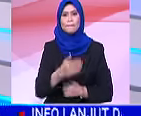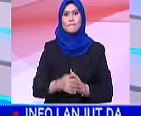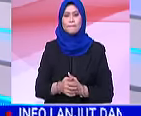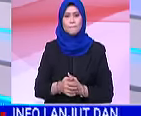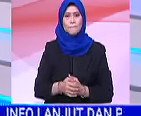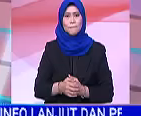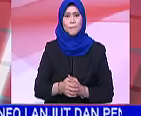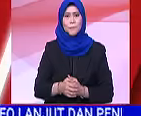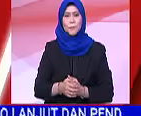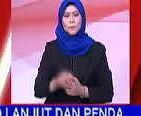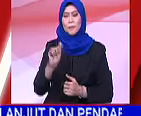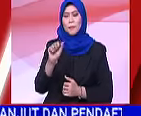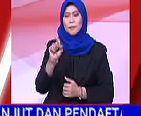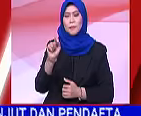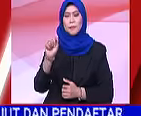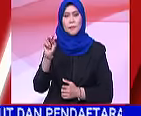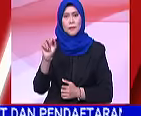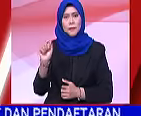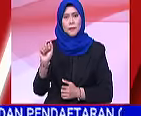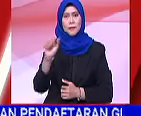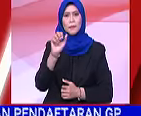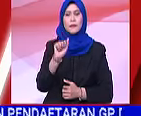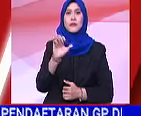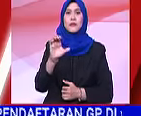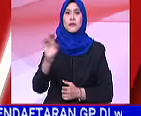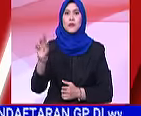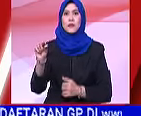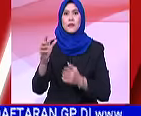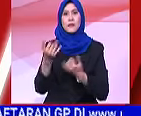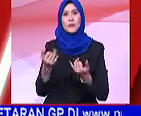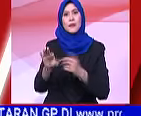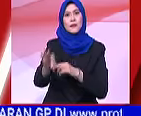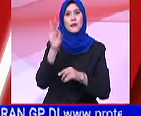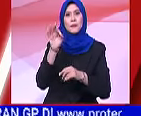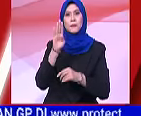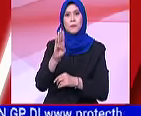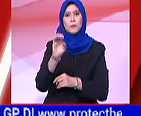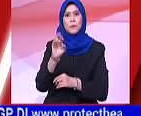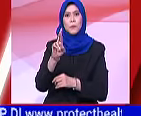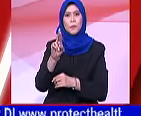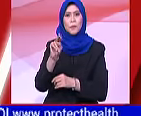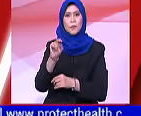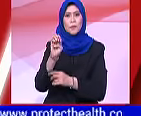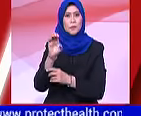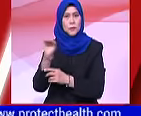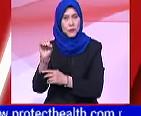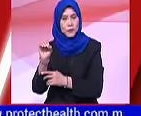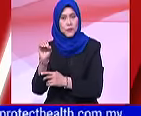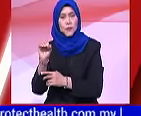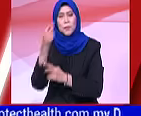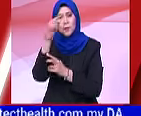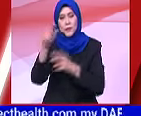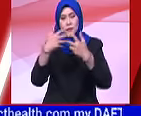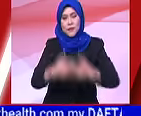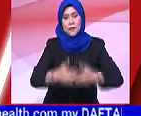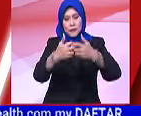sejahtera. Astana City Group Sdn Bhd ACG melantik Borneo Petroleum Alliance Sdn Bhd BPASB sebagai